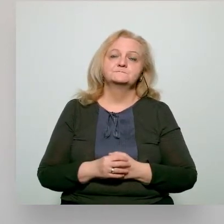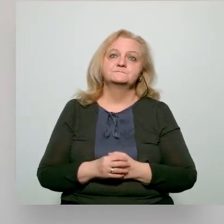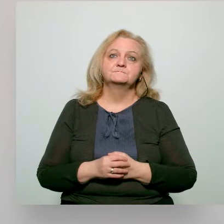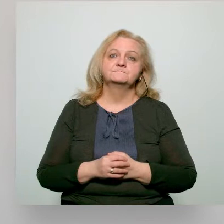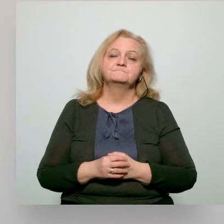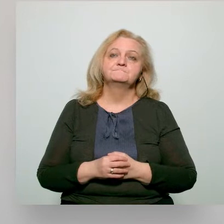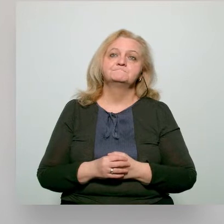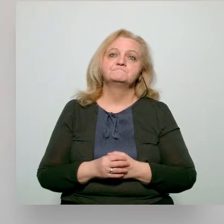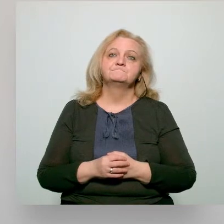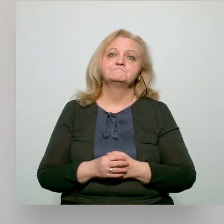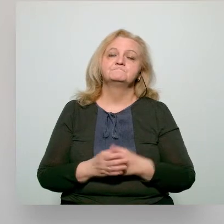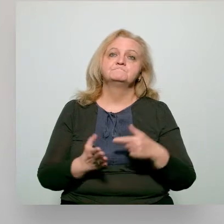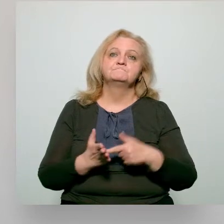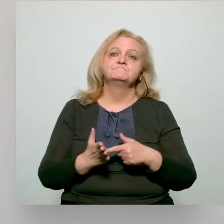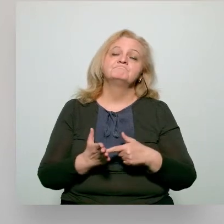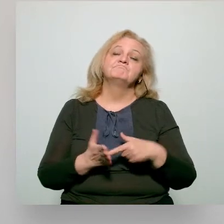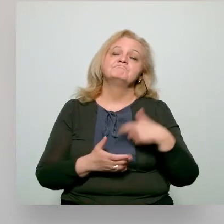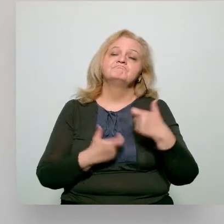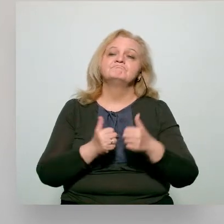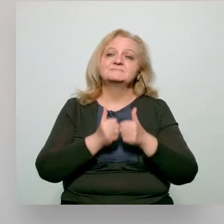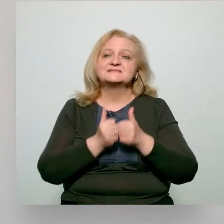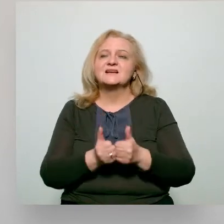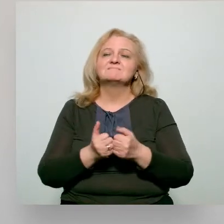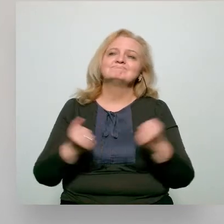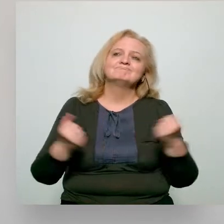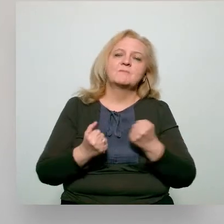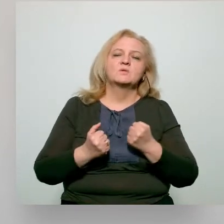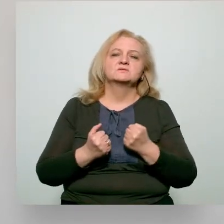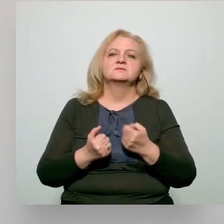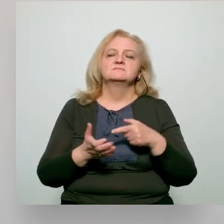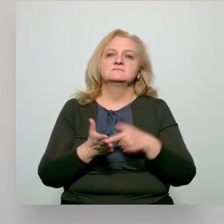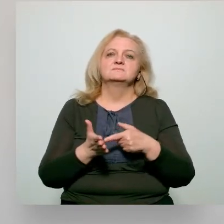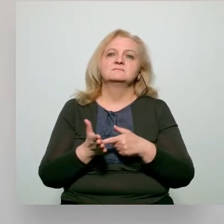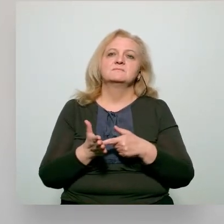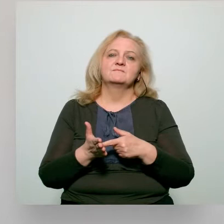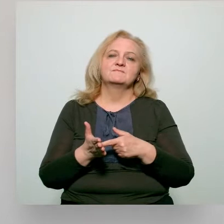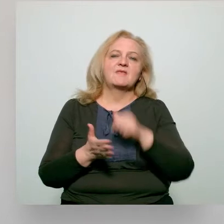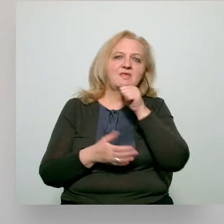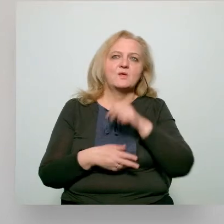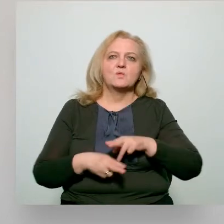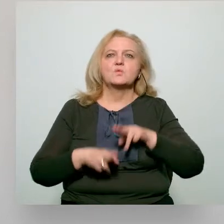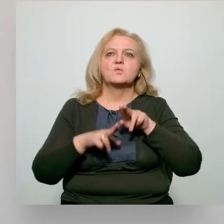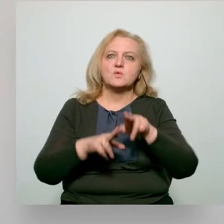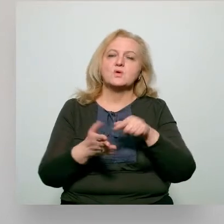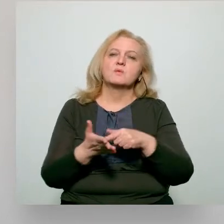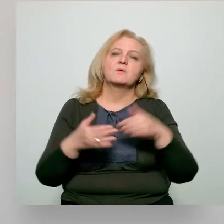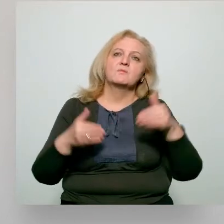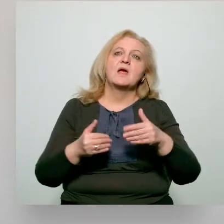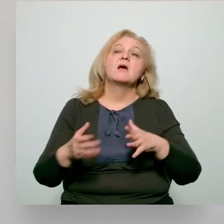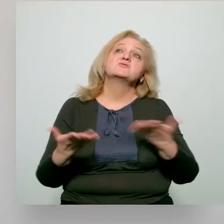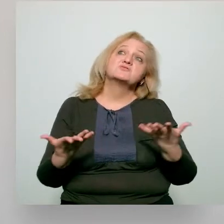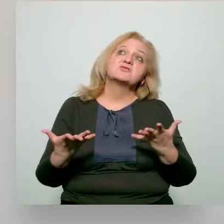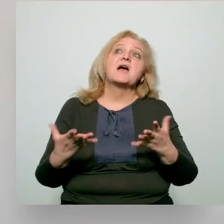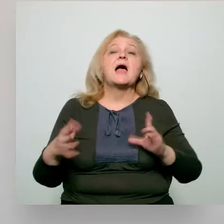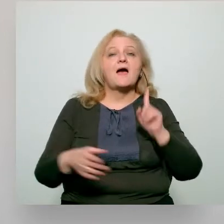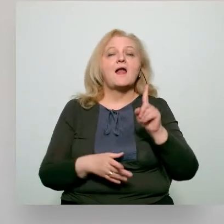nieść to światło i misję europeizacji Moskwy, że będzie można tam razem z Moskwą